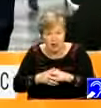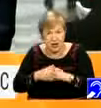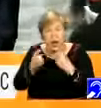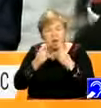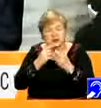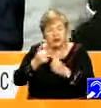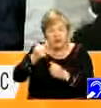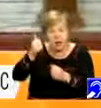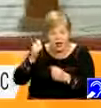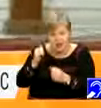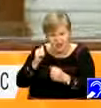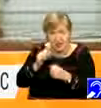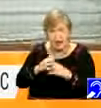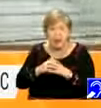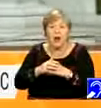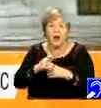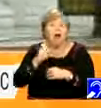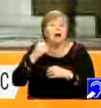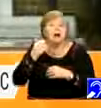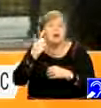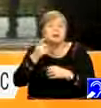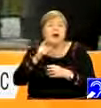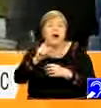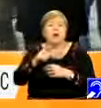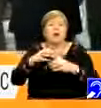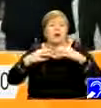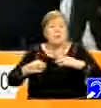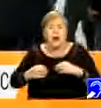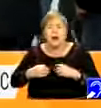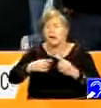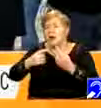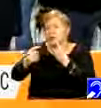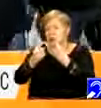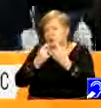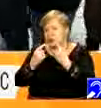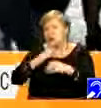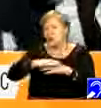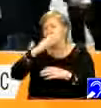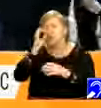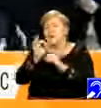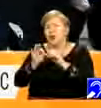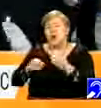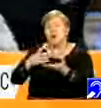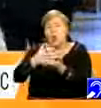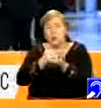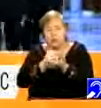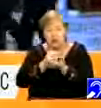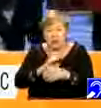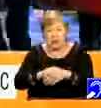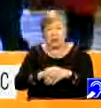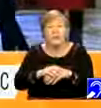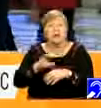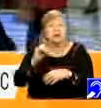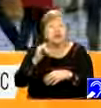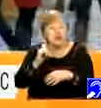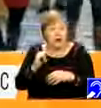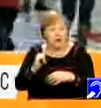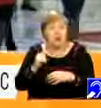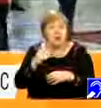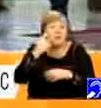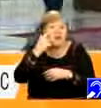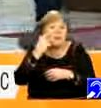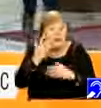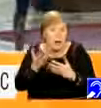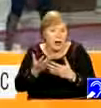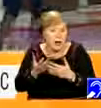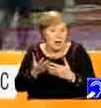ieri, în timp ce aici erau dezbateri pe proiectul de buget. Și se pare că se